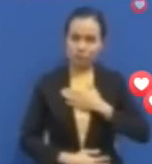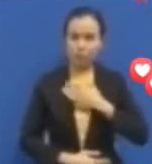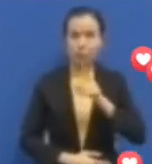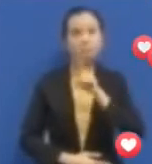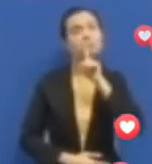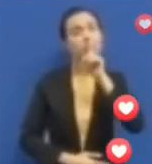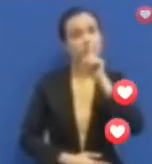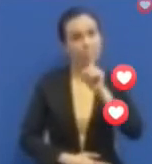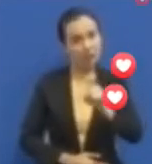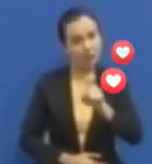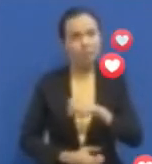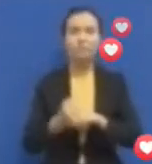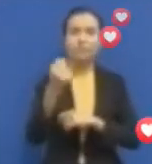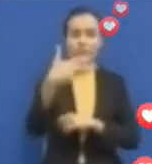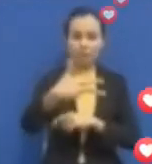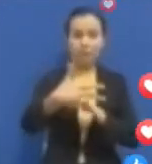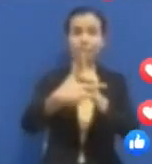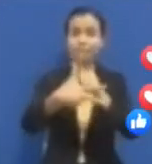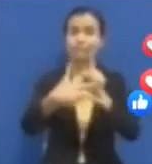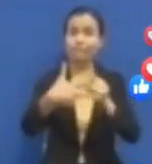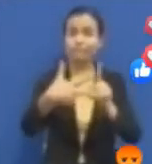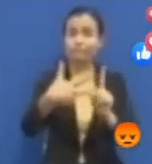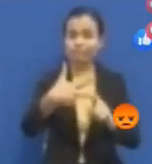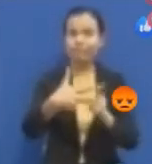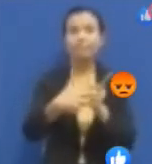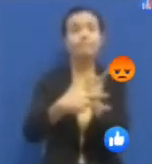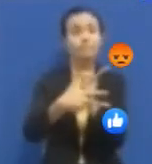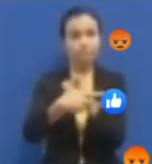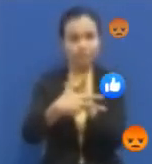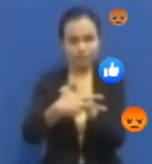กิดขึ้น3คำถามคำถามที่1